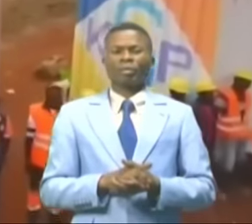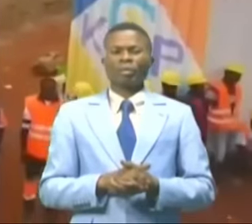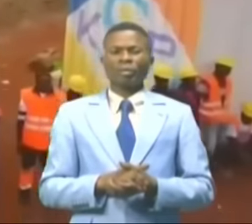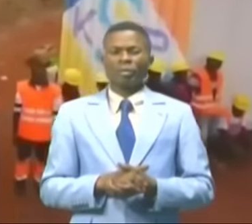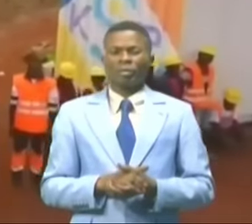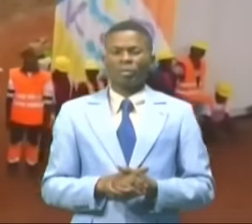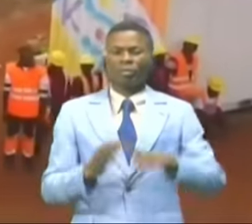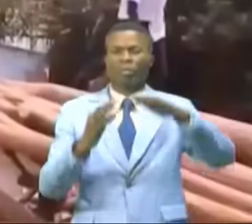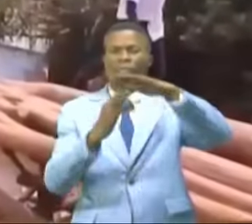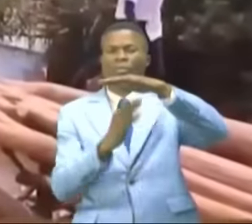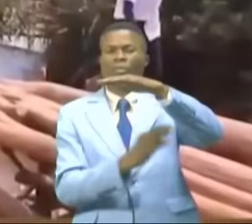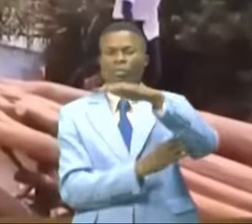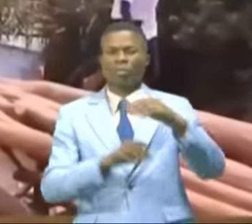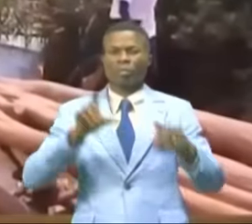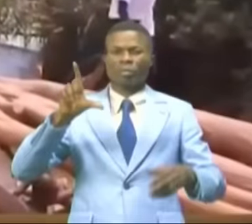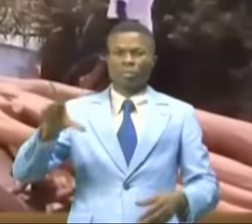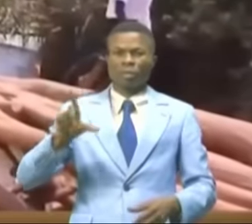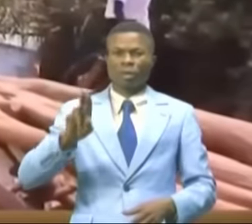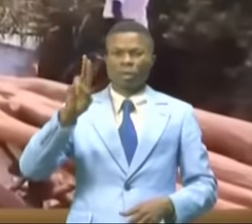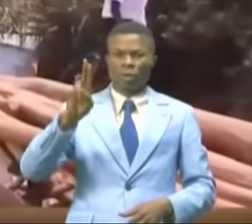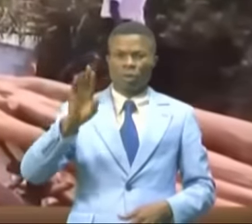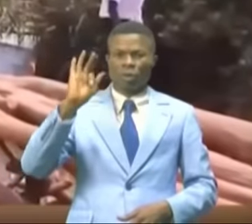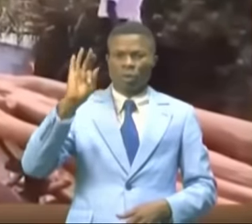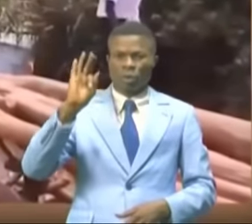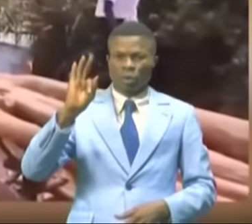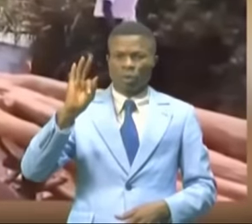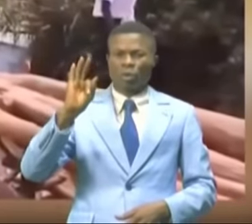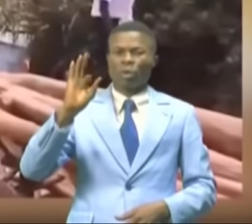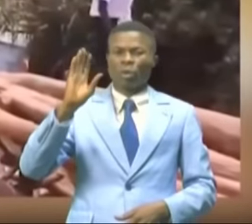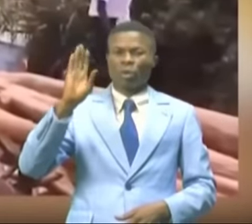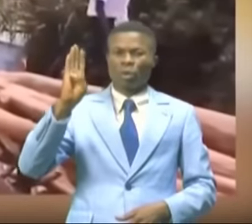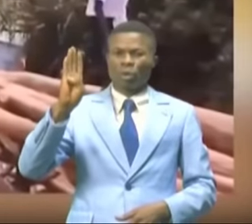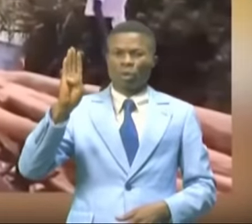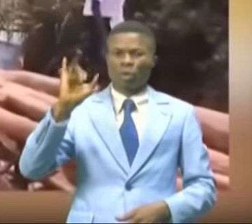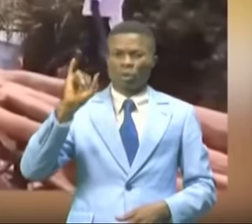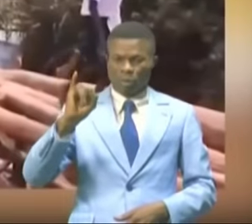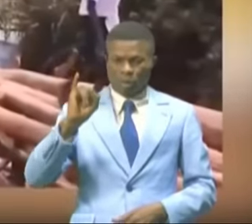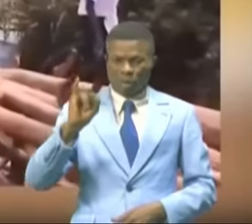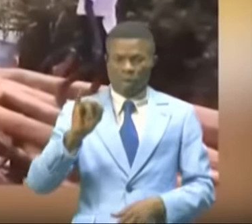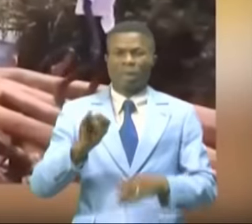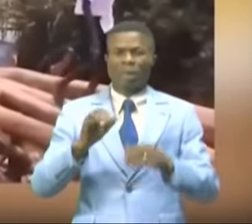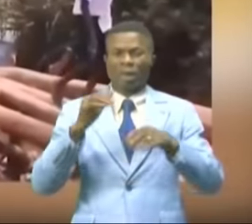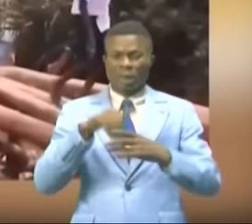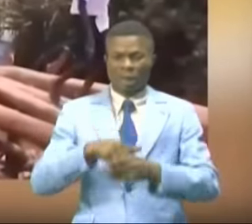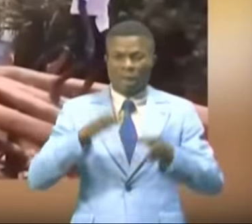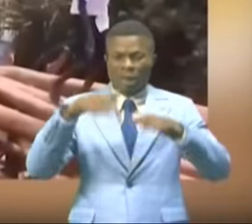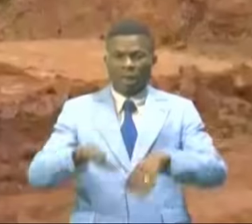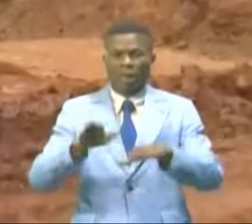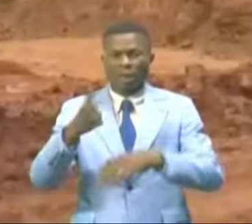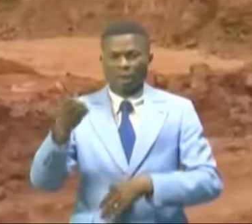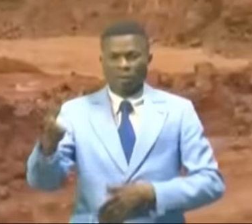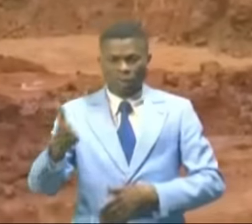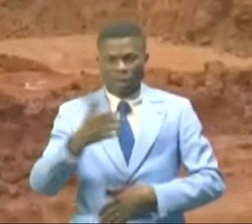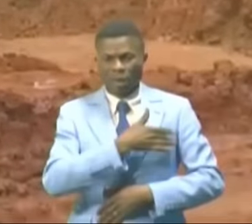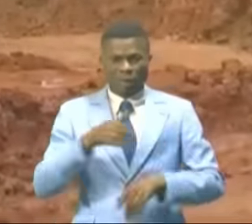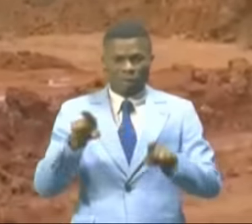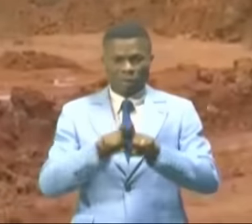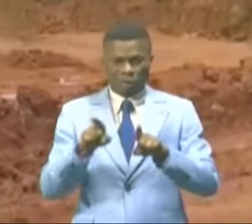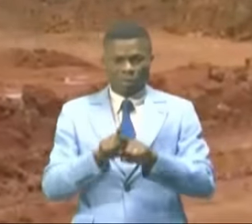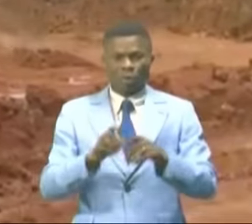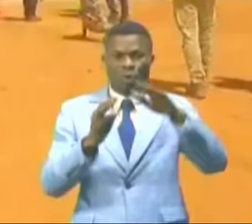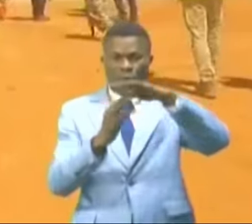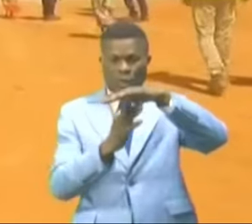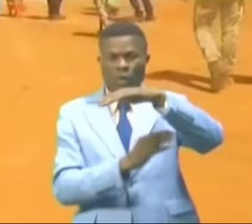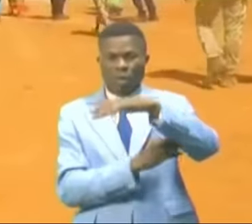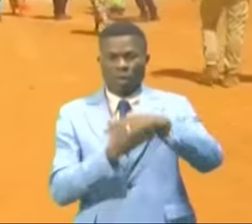Les ponts Loudi jetés sur la rivière qui porte le même nom étaient vétustes et n'a pas pu résister à